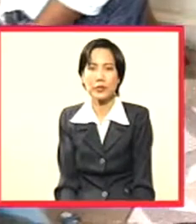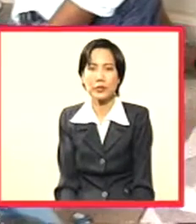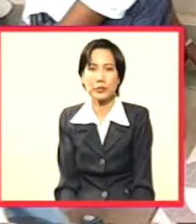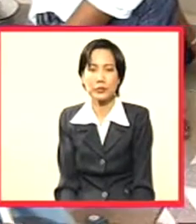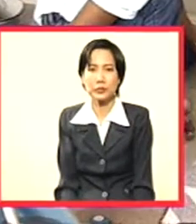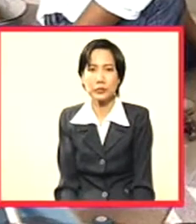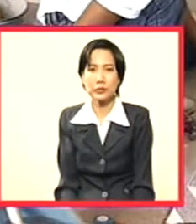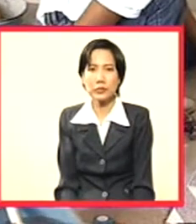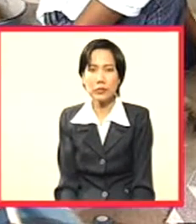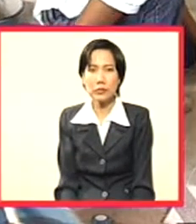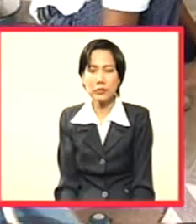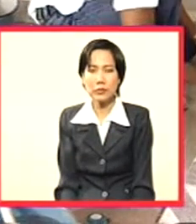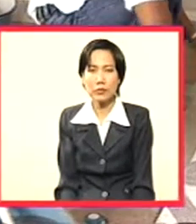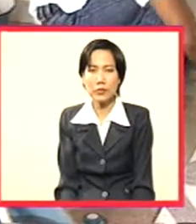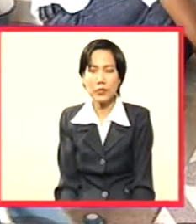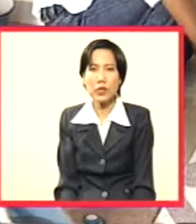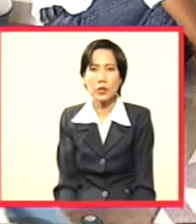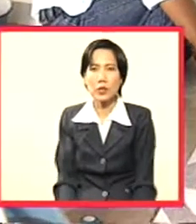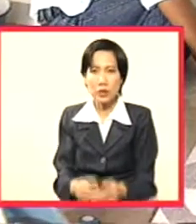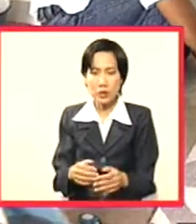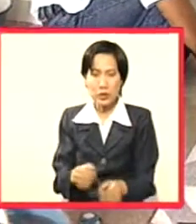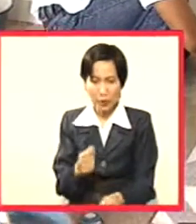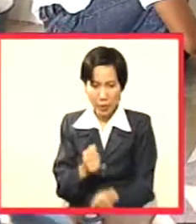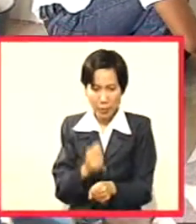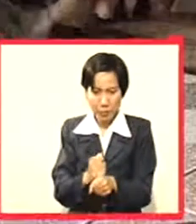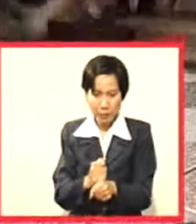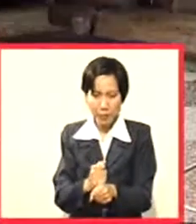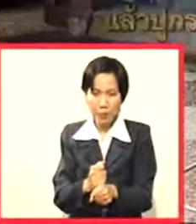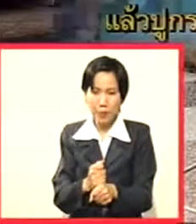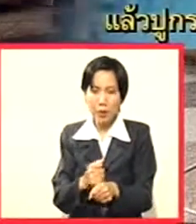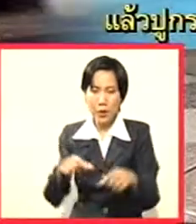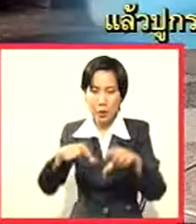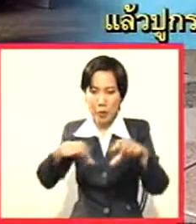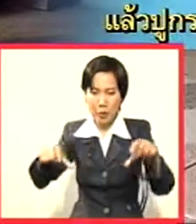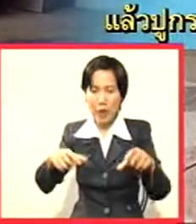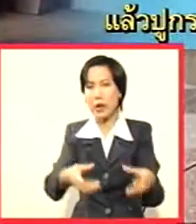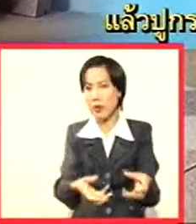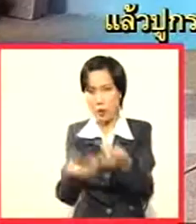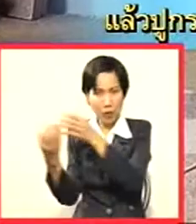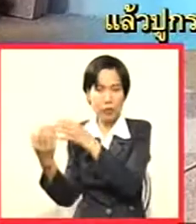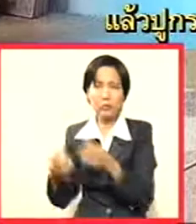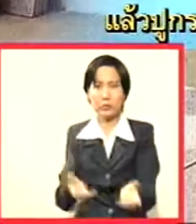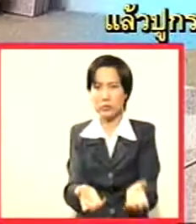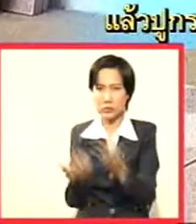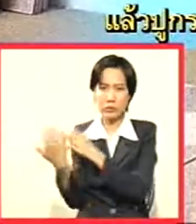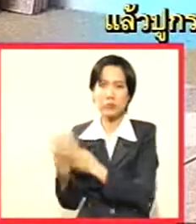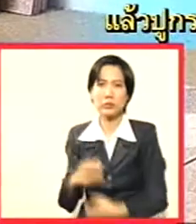ขั้นตอนต่อไปนักปูกระเบื้องก็จะต้องถอดแบบไม้ออกชะอึ๊บอึ๊บ